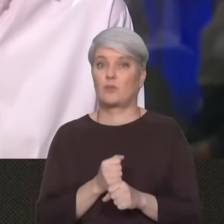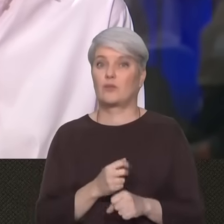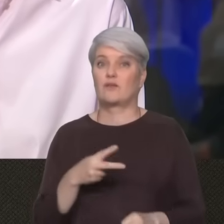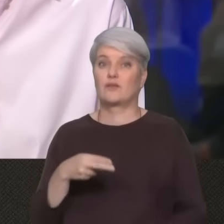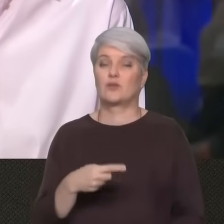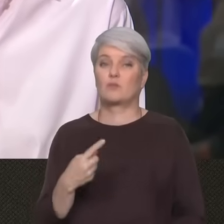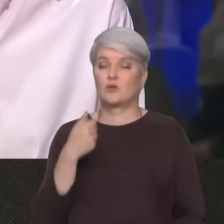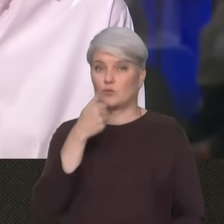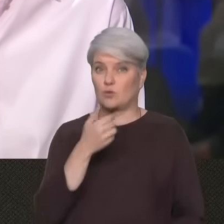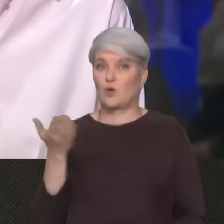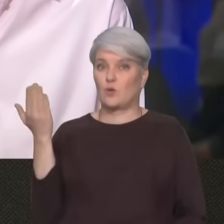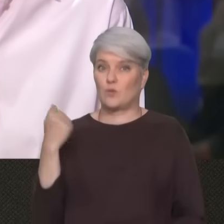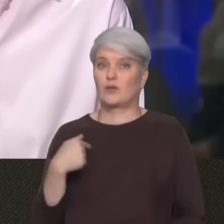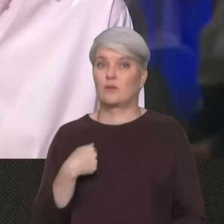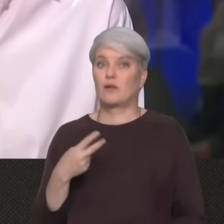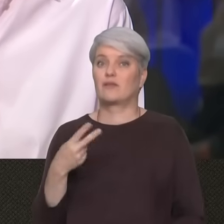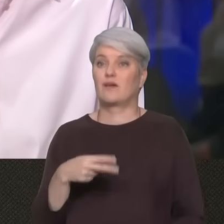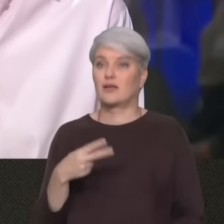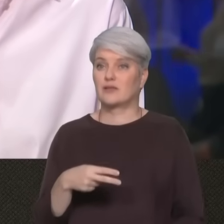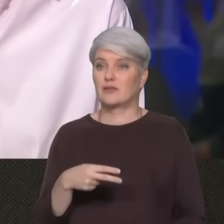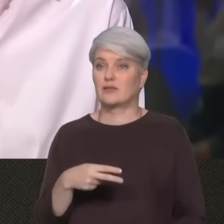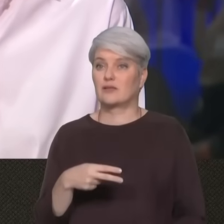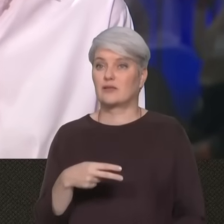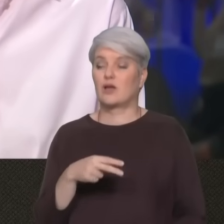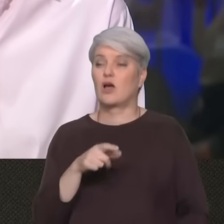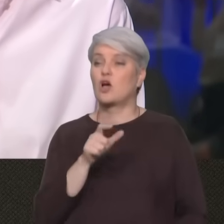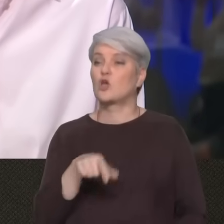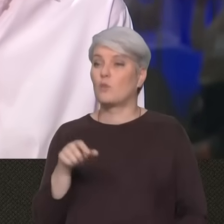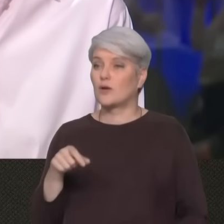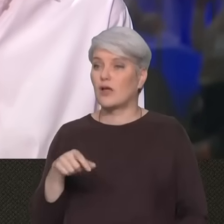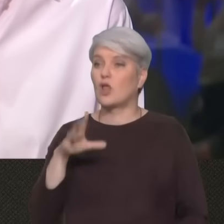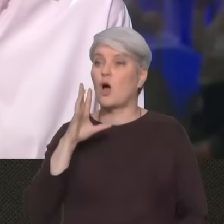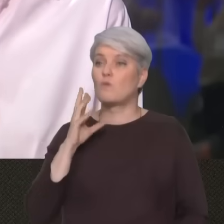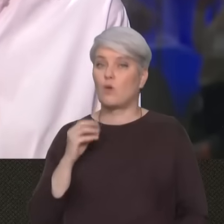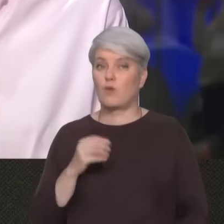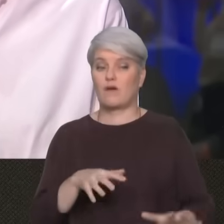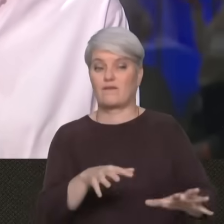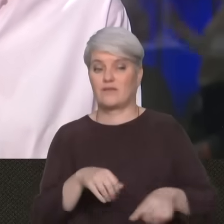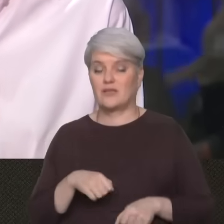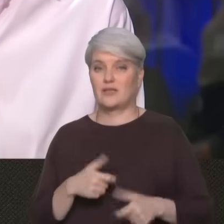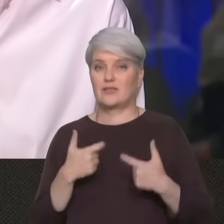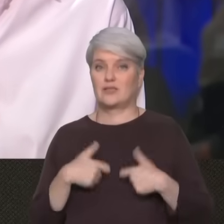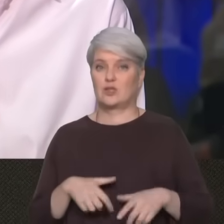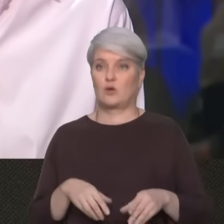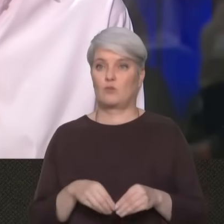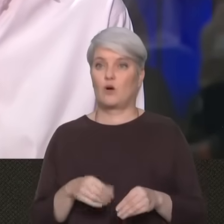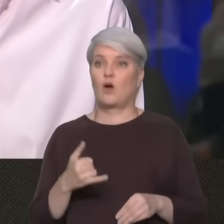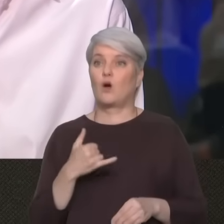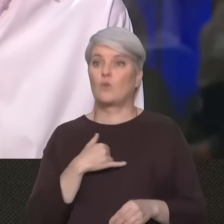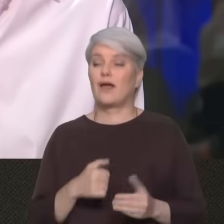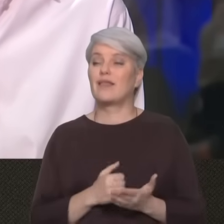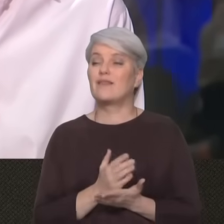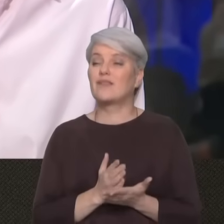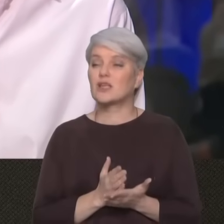році. Тоді ми 20 громадян Молдови взяли на плечі і вивезли з собою. Тобто у нас